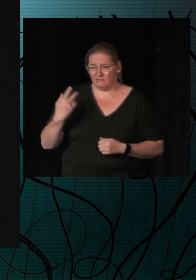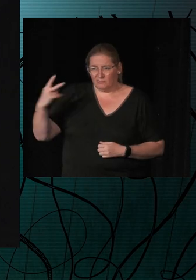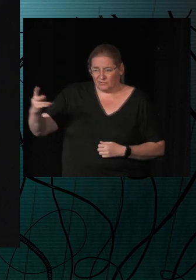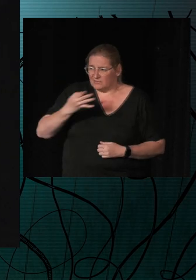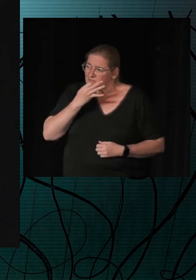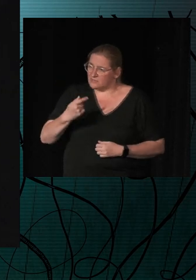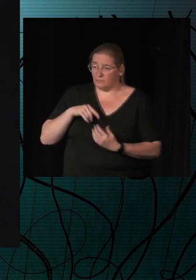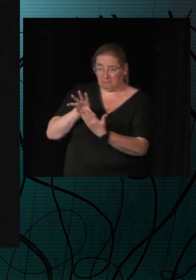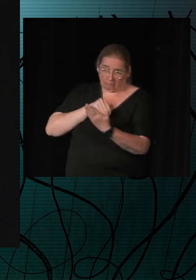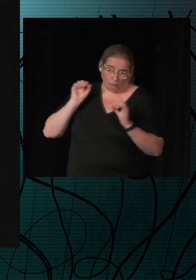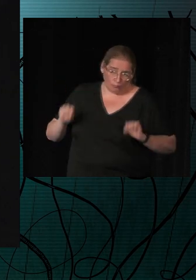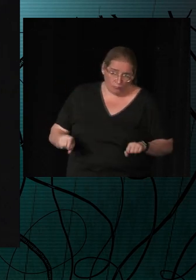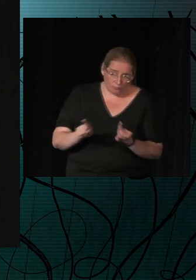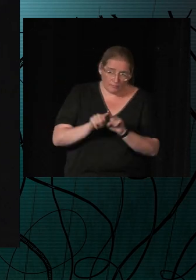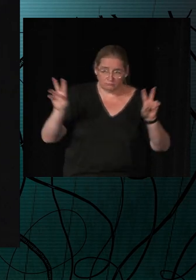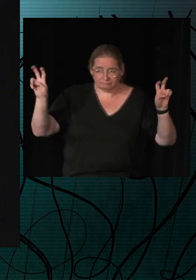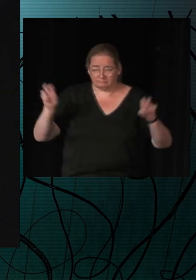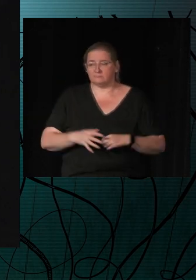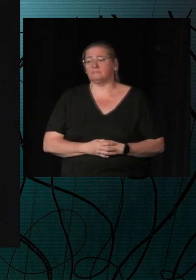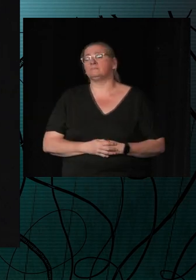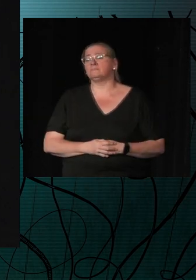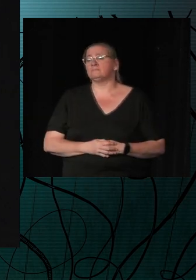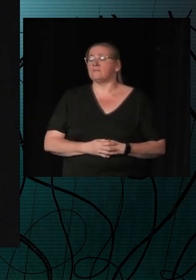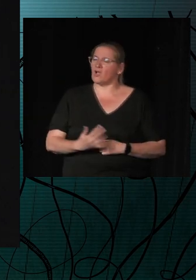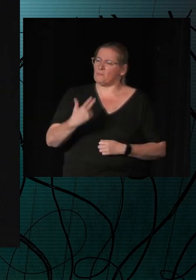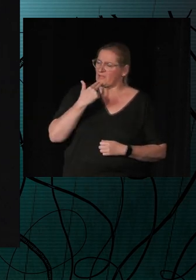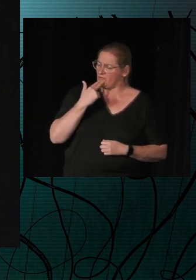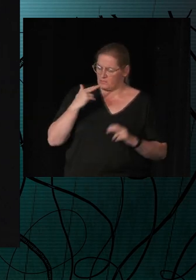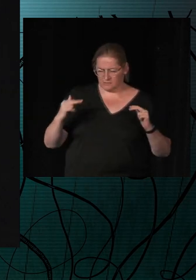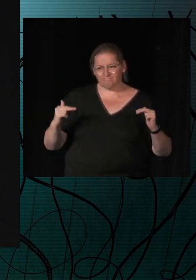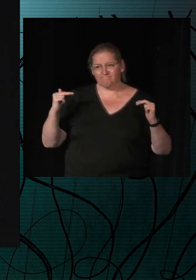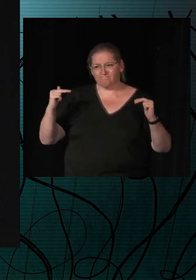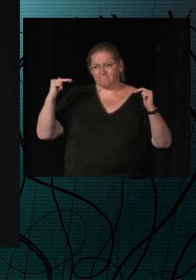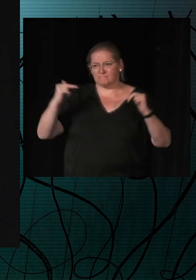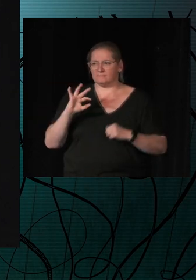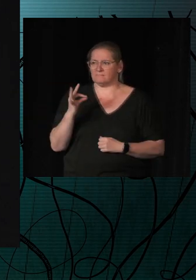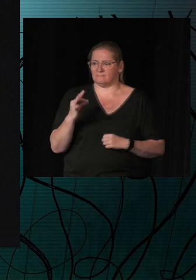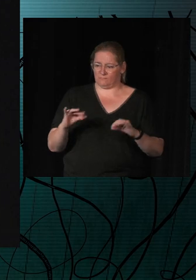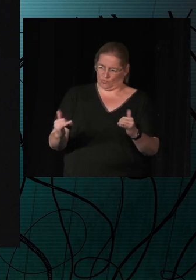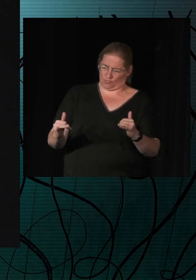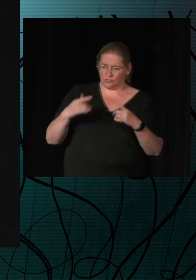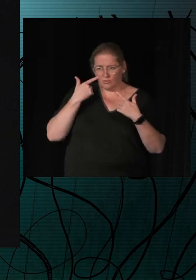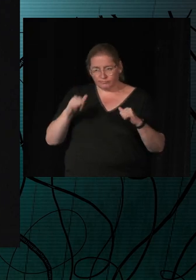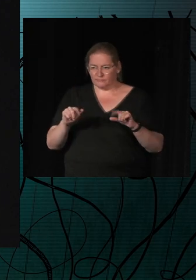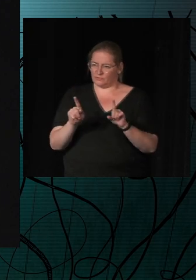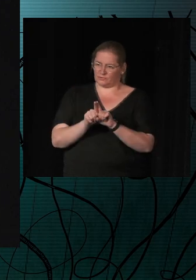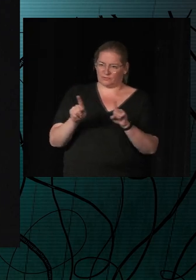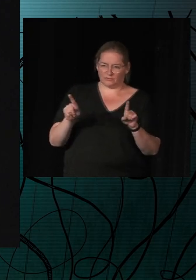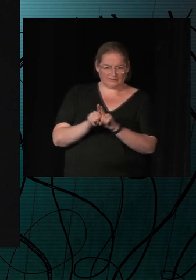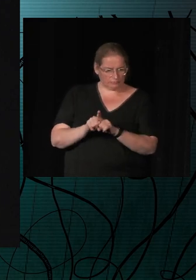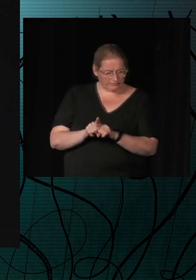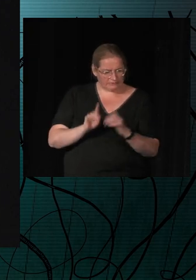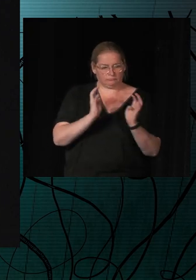performance qui qui est inséminé dans l'ensemble des éléments du jeu et y compris dans sa dimension horrifique parce que les